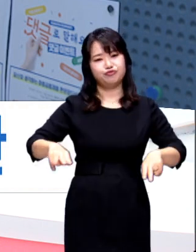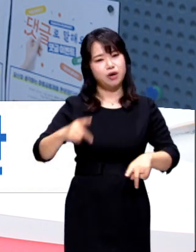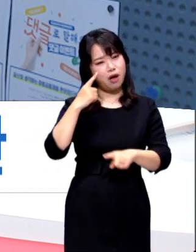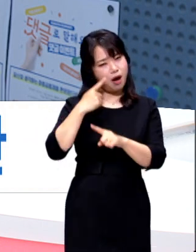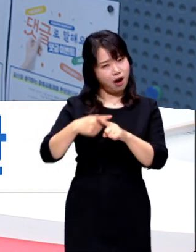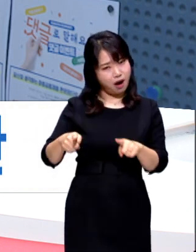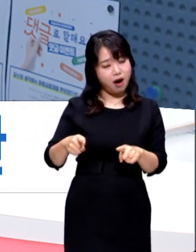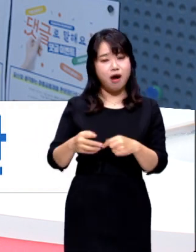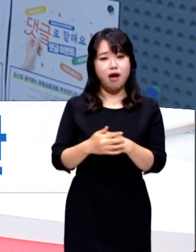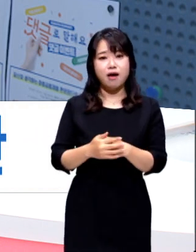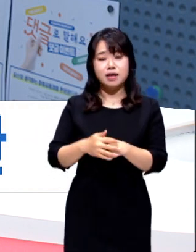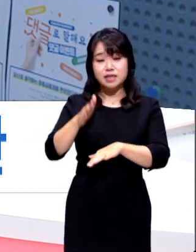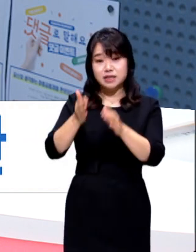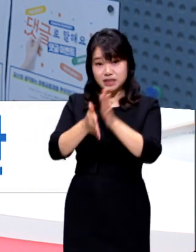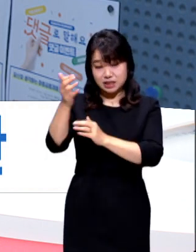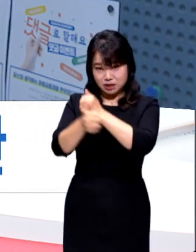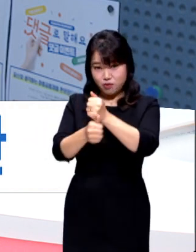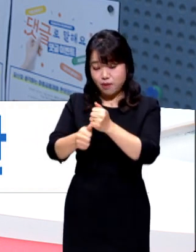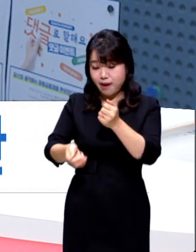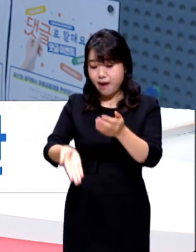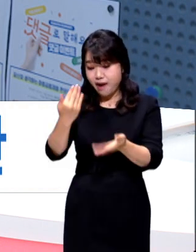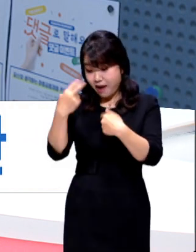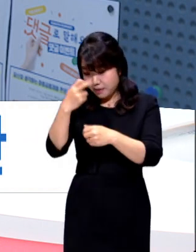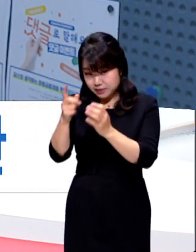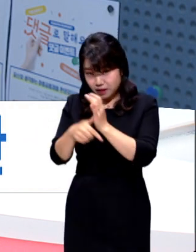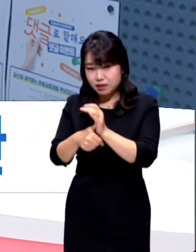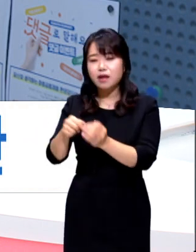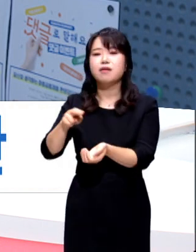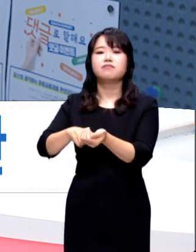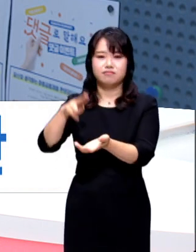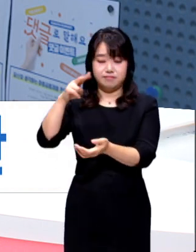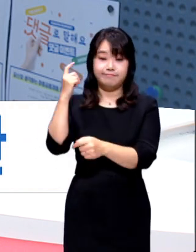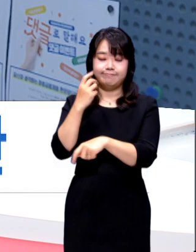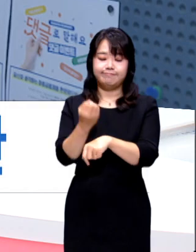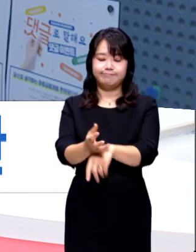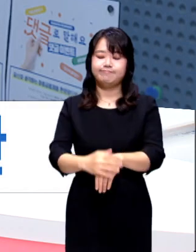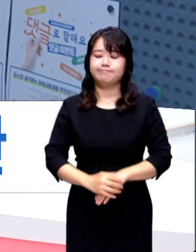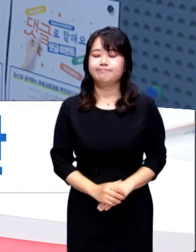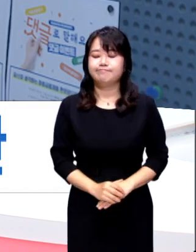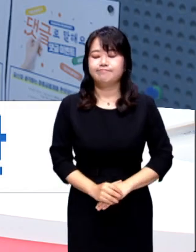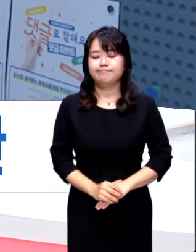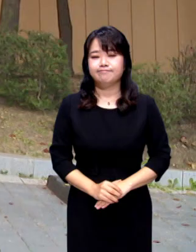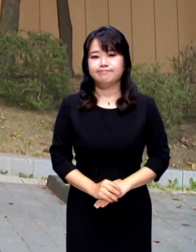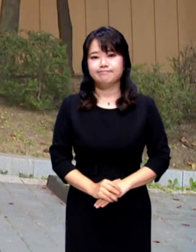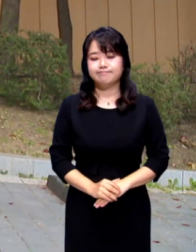전망인데 시의회 행정사무감사에서 이 문제가 논란이 됐습니다. 서주원 기자입니다.